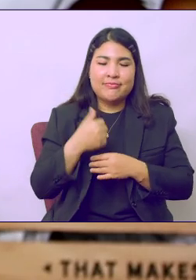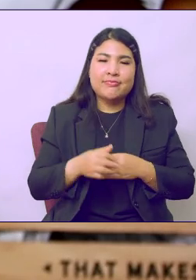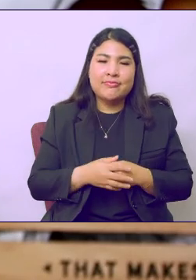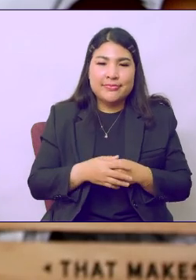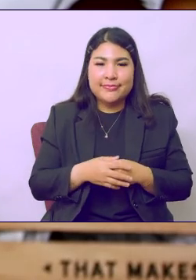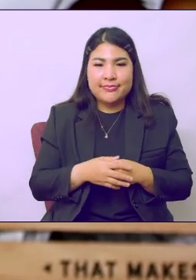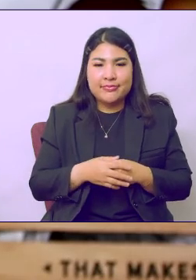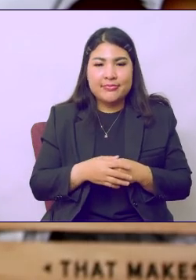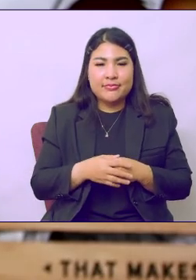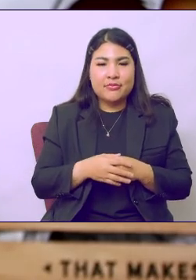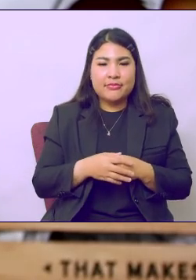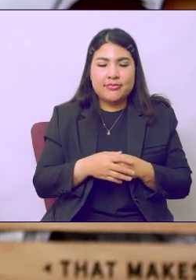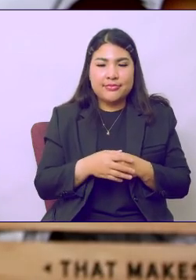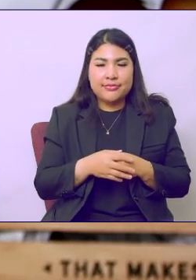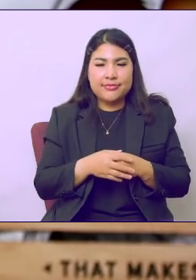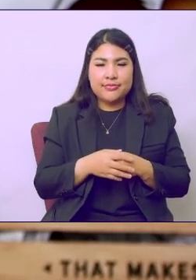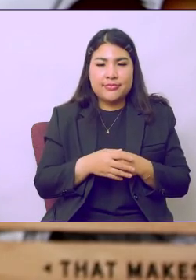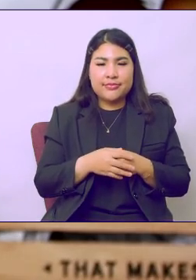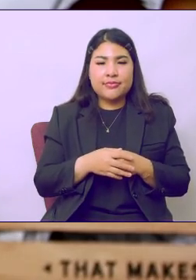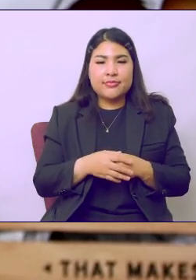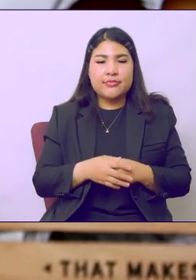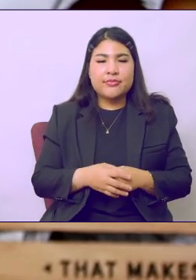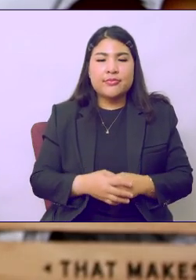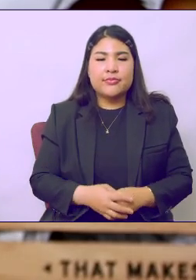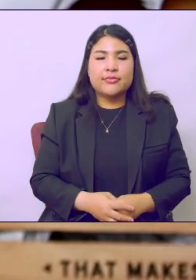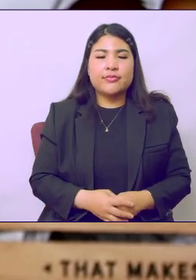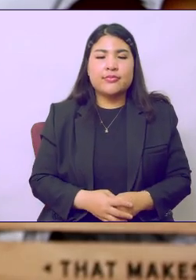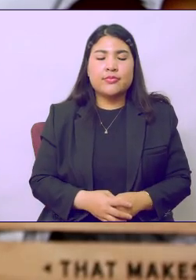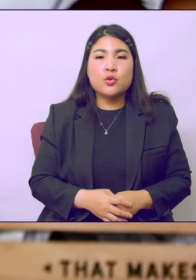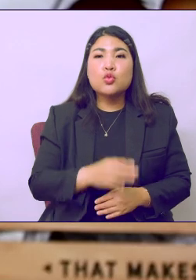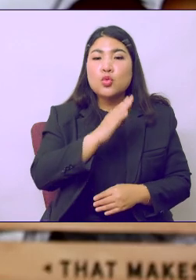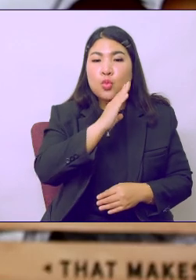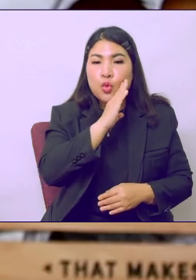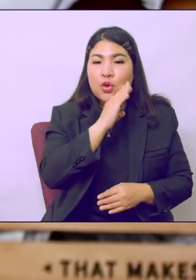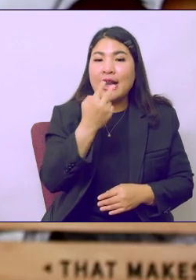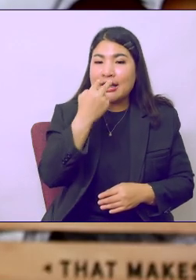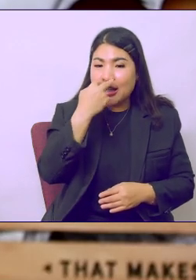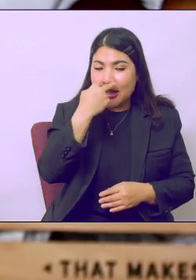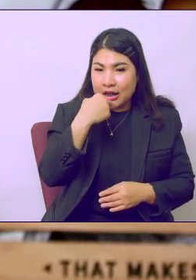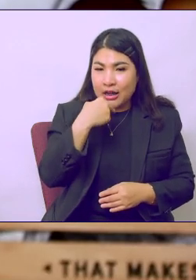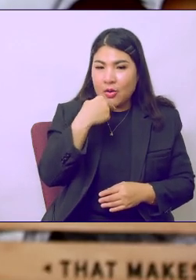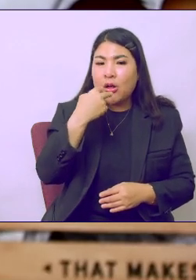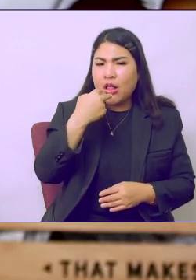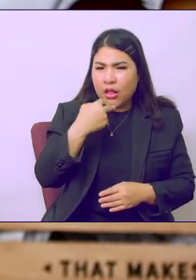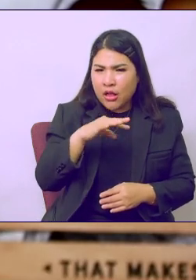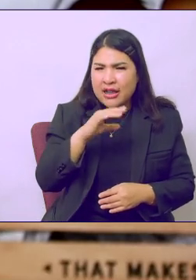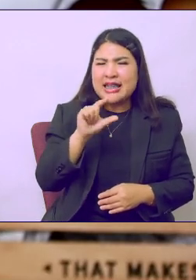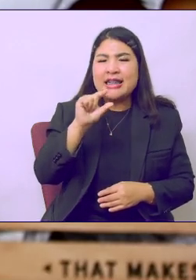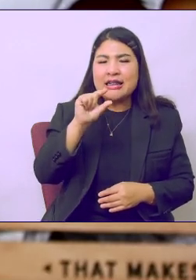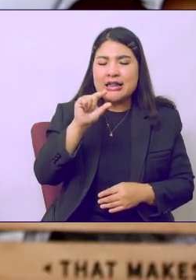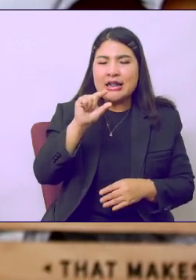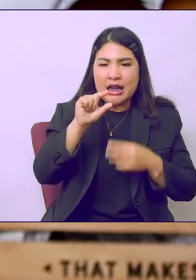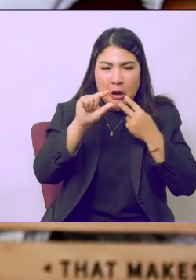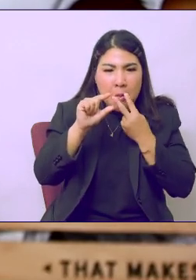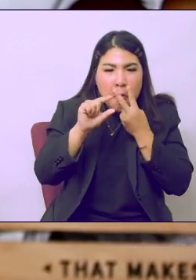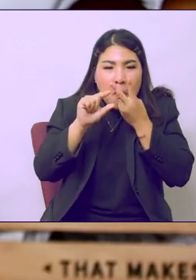ก็อ่าเมื่อเรานะครับหายใจเข้านะครับสั้นนะครับแล้วก็หาย